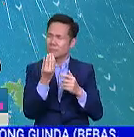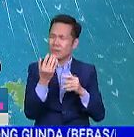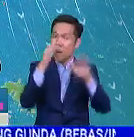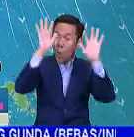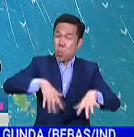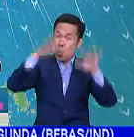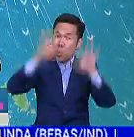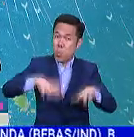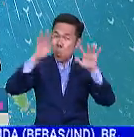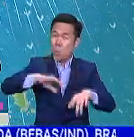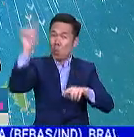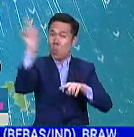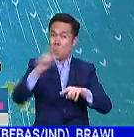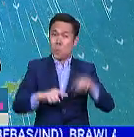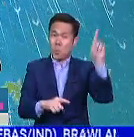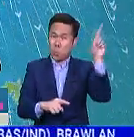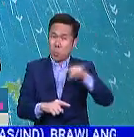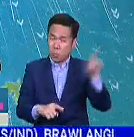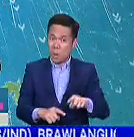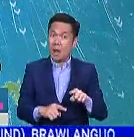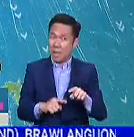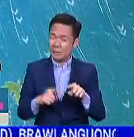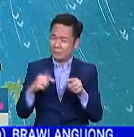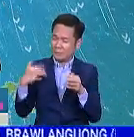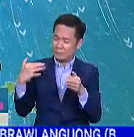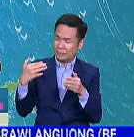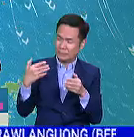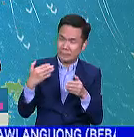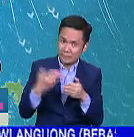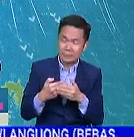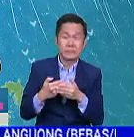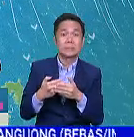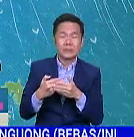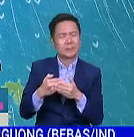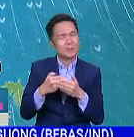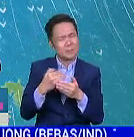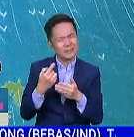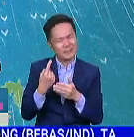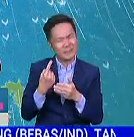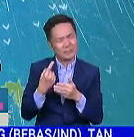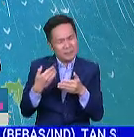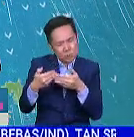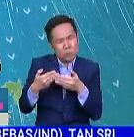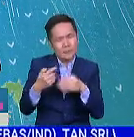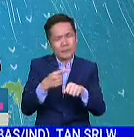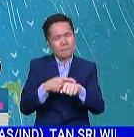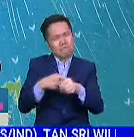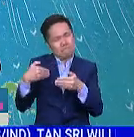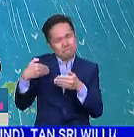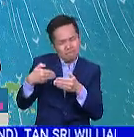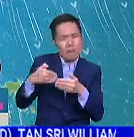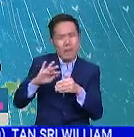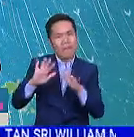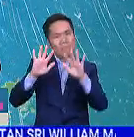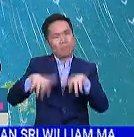hujan lebat beserserta terbut petir yang berlaku ketika ini dijangka akan berangsur reda dalam tempoh sedikit masa sahaja lagi keadaan